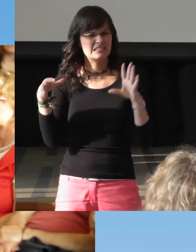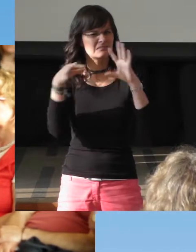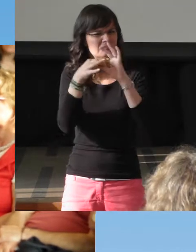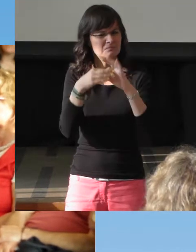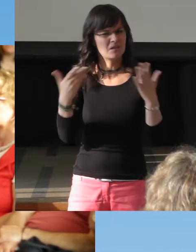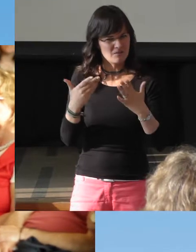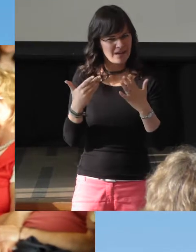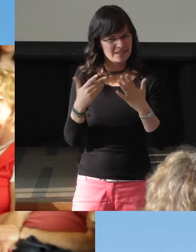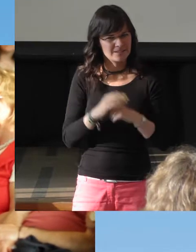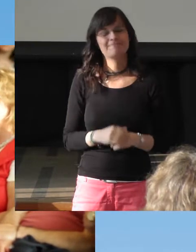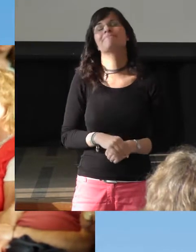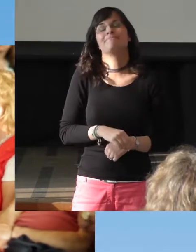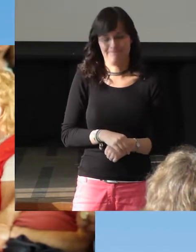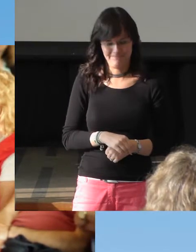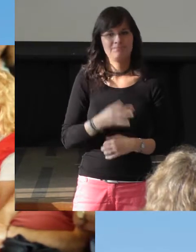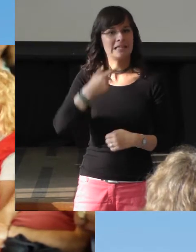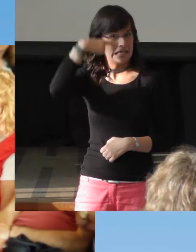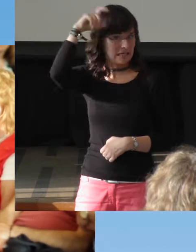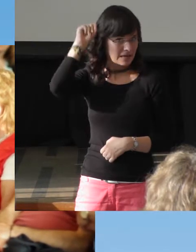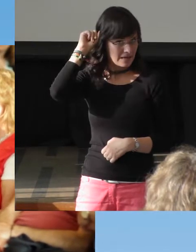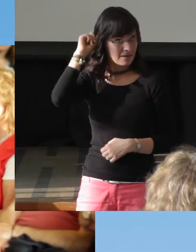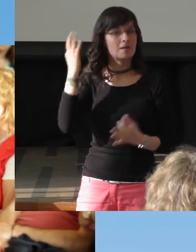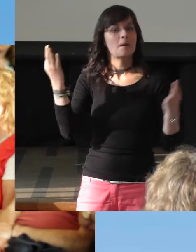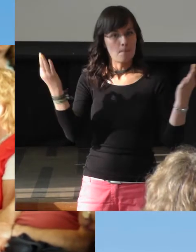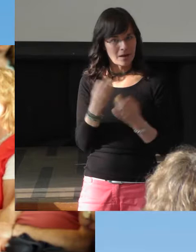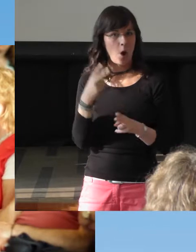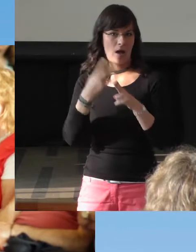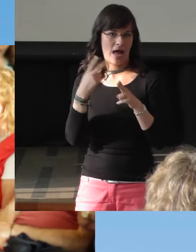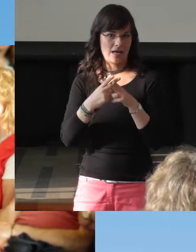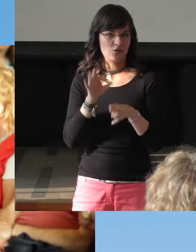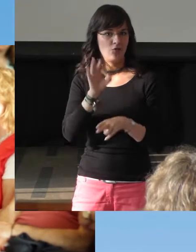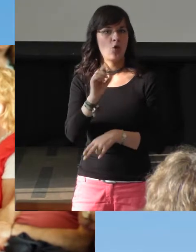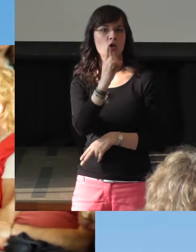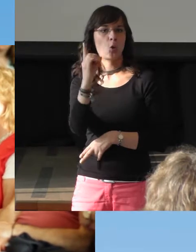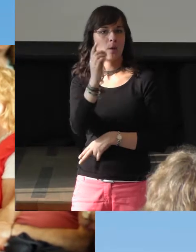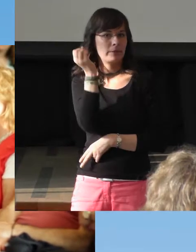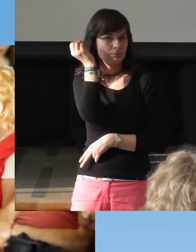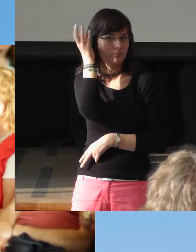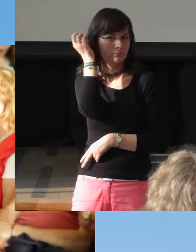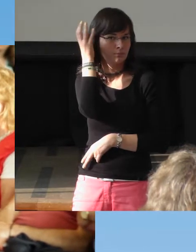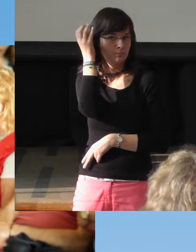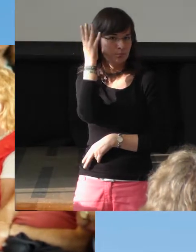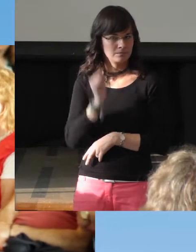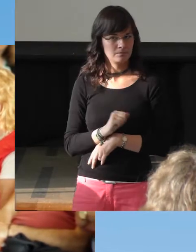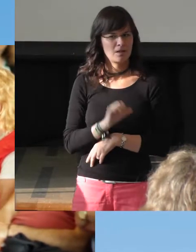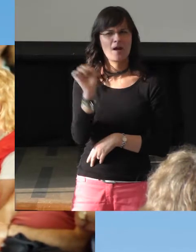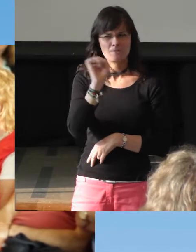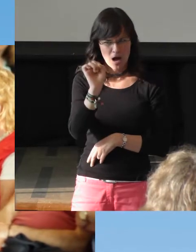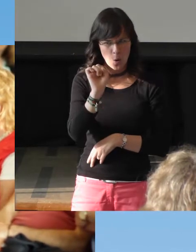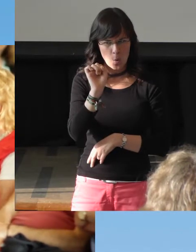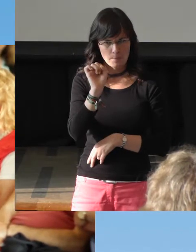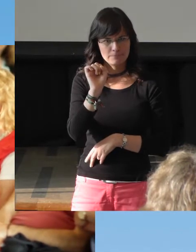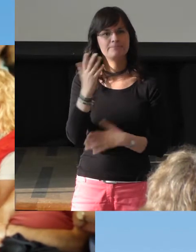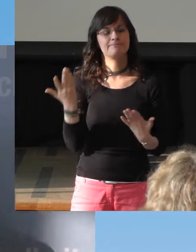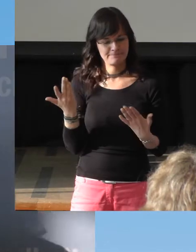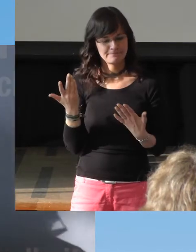notwendig ist, um Dopamin im Gehirn zu produzieren. Warum? Es katalysiert, oder sagen wir mal, es ist ein Kofaktor bei dem